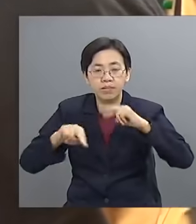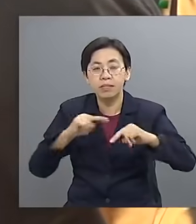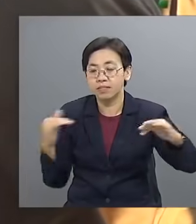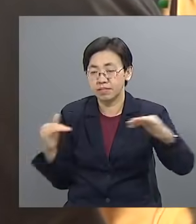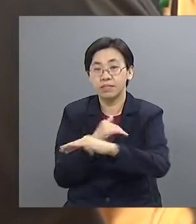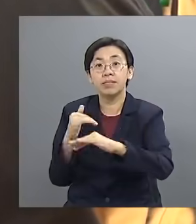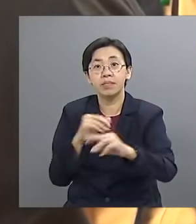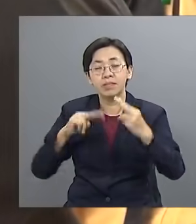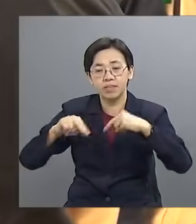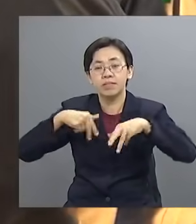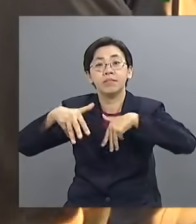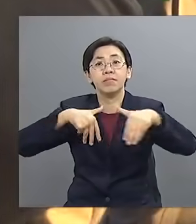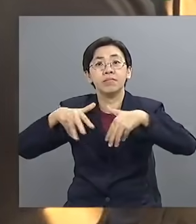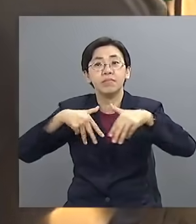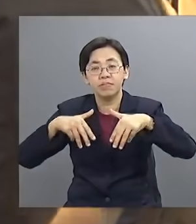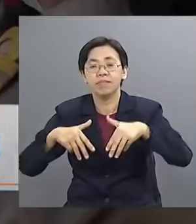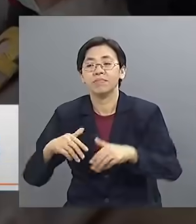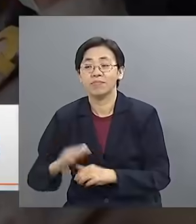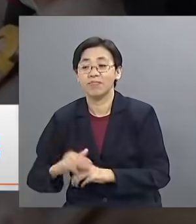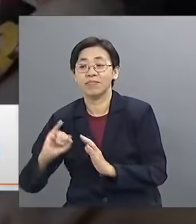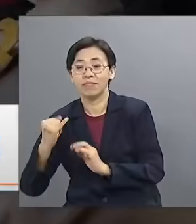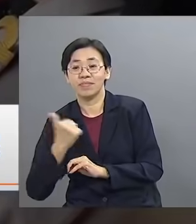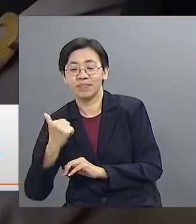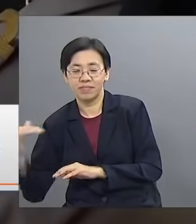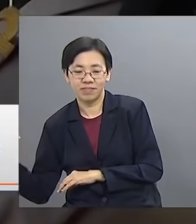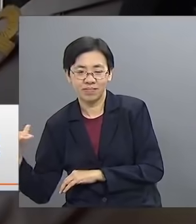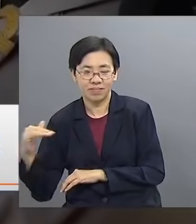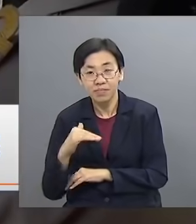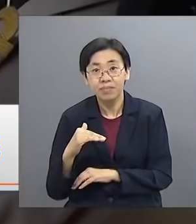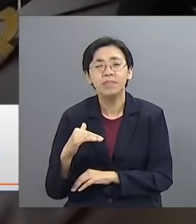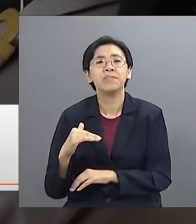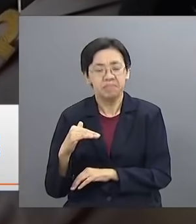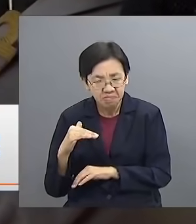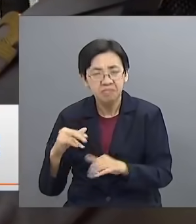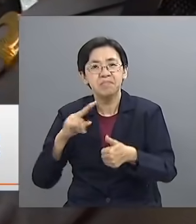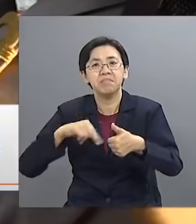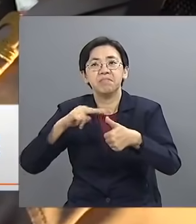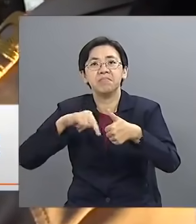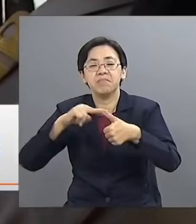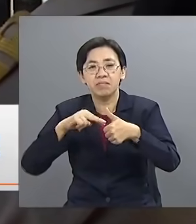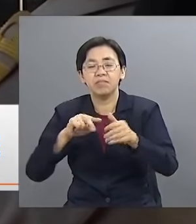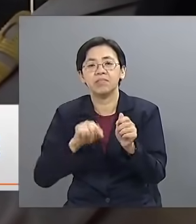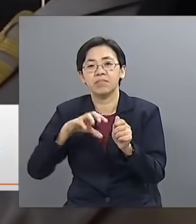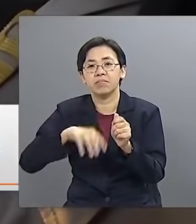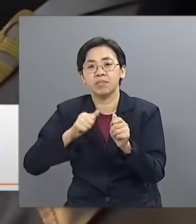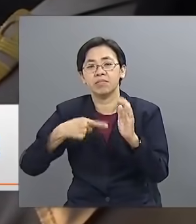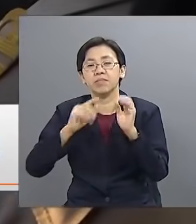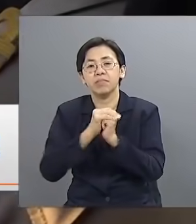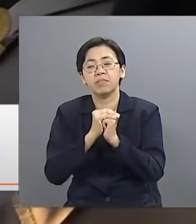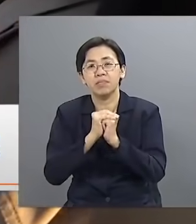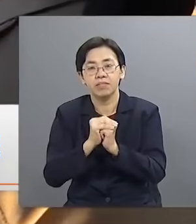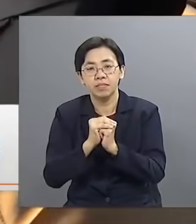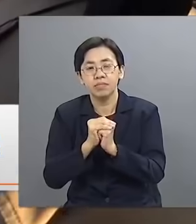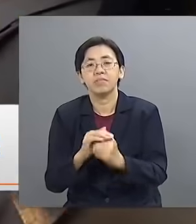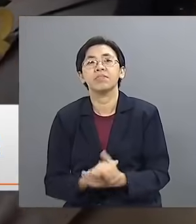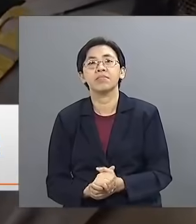องประชาชนที่เดินทางข้ามจังหวัดนะคะที่ตลาดประชารัฐตำบลโคกไม้ลายอำเภอเมืองปราจีนบุรีและที่ถนนสุวรรณศ